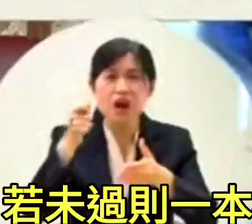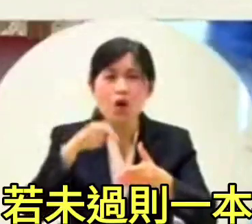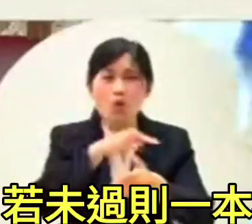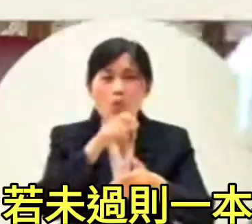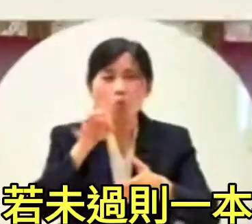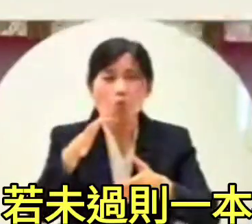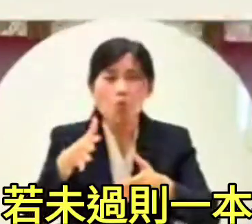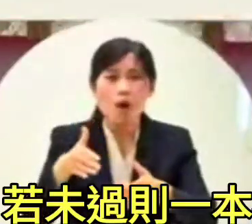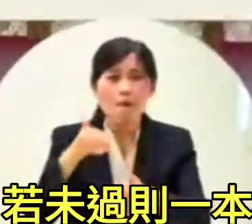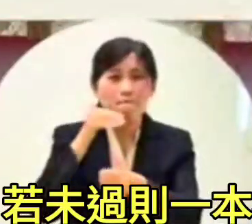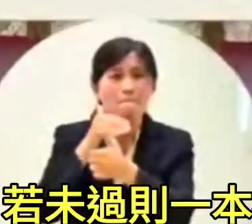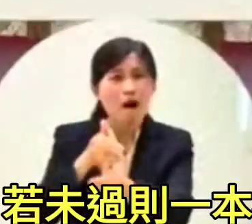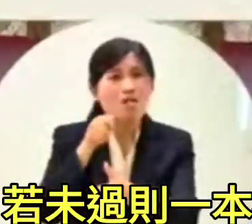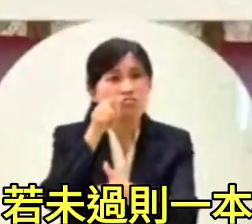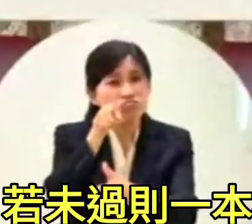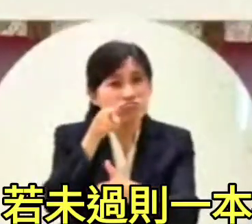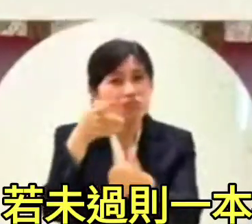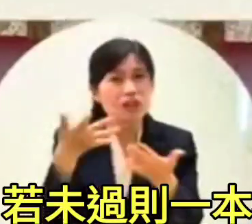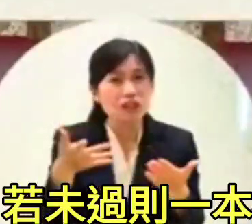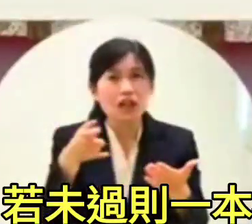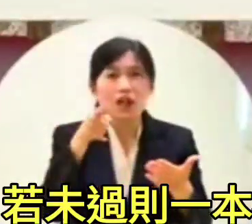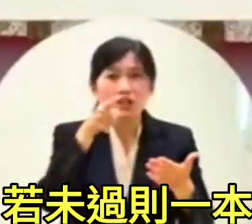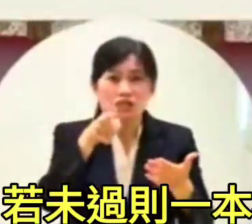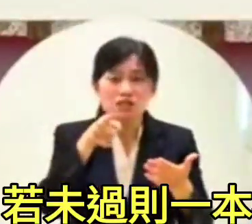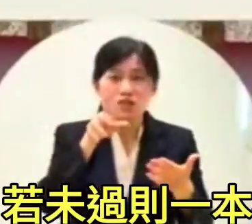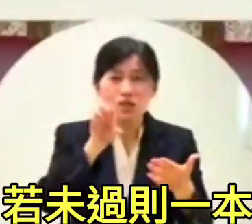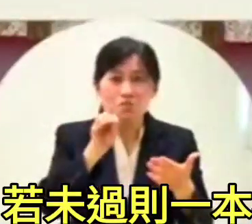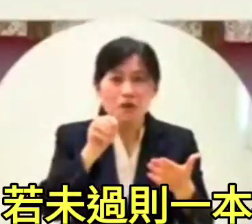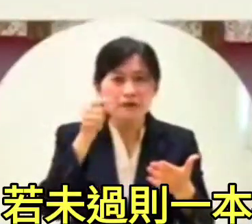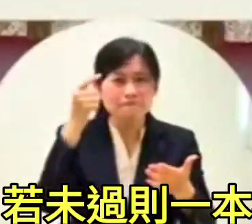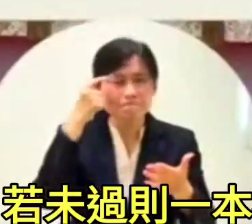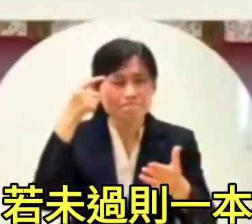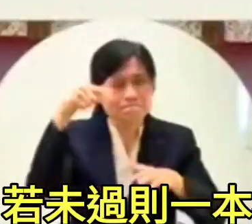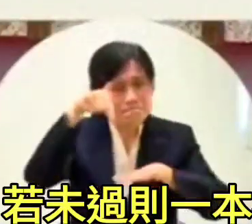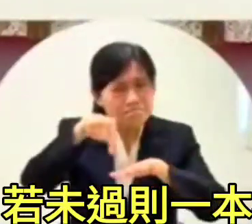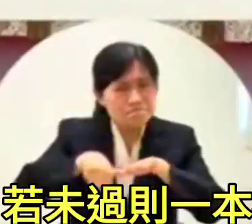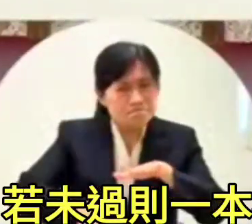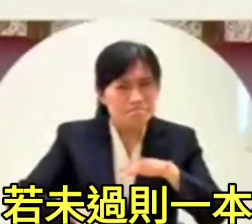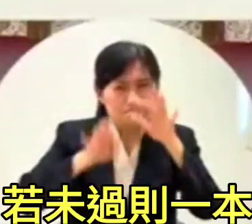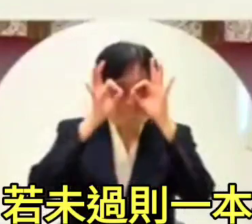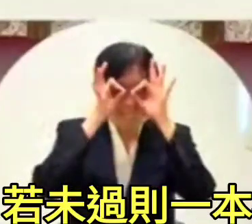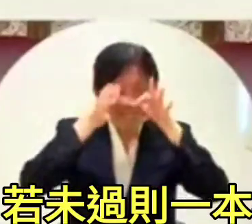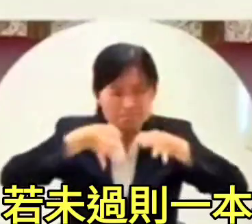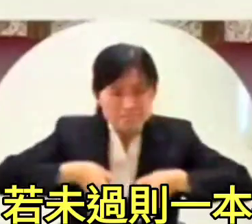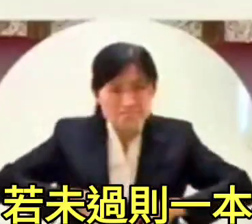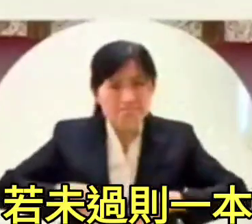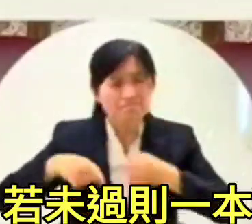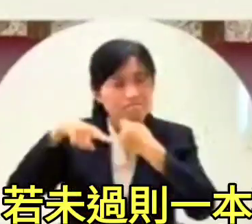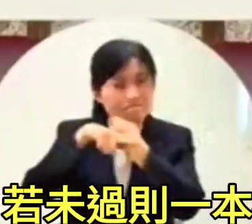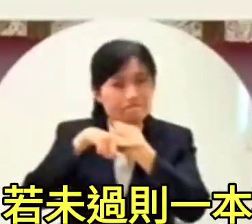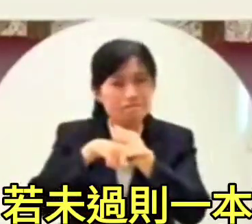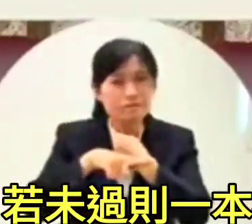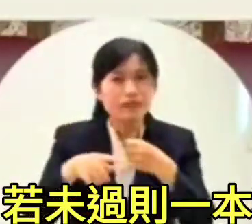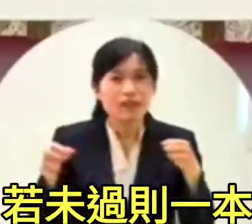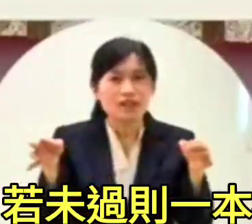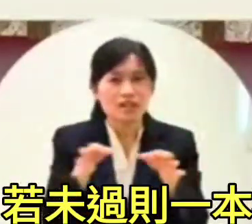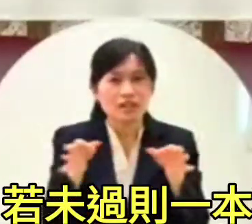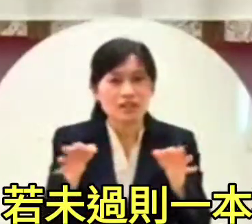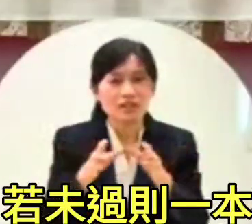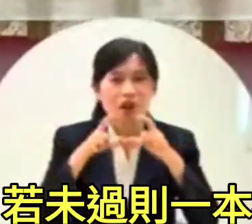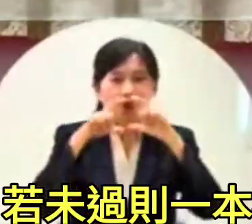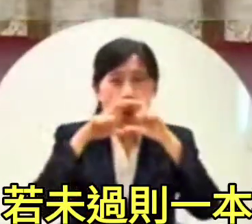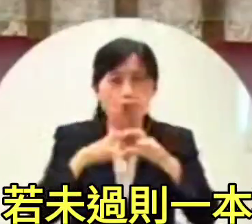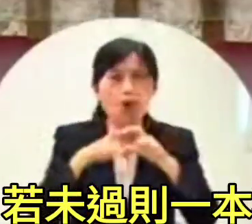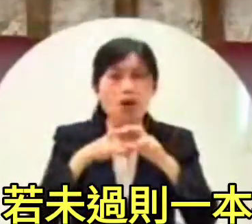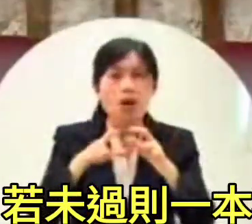间是否有深入的检讨？哦，请市长简单的回答，因为我们的时间哈有